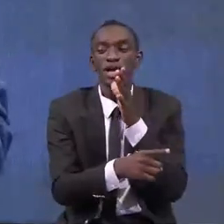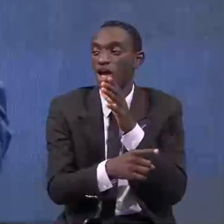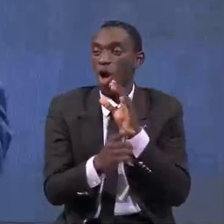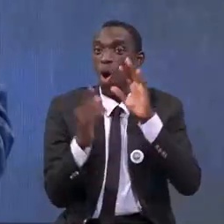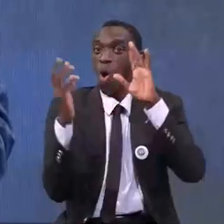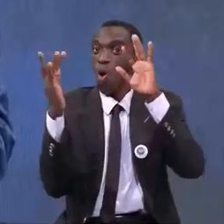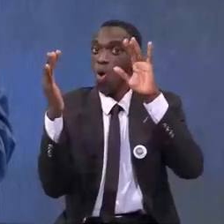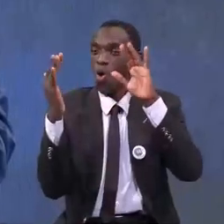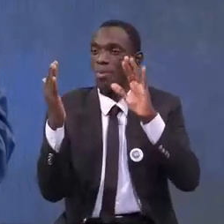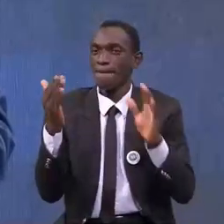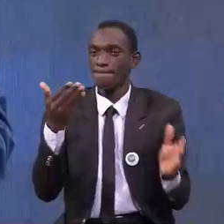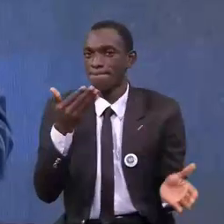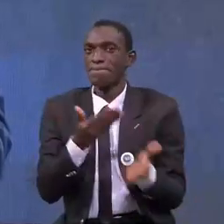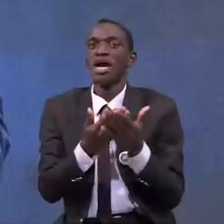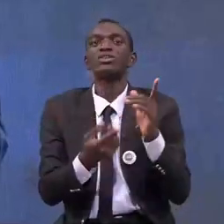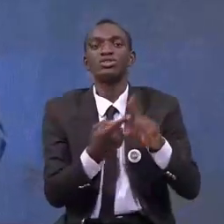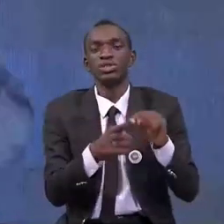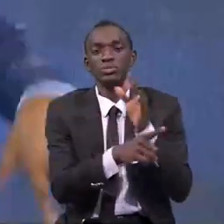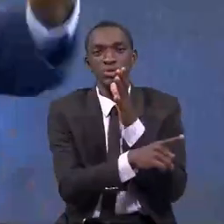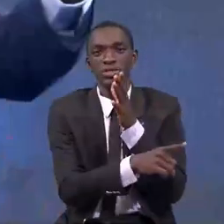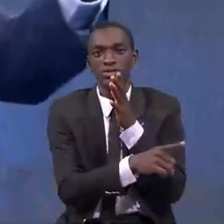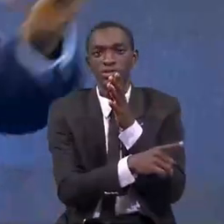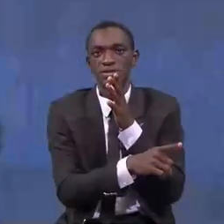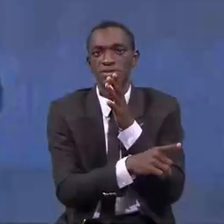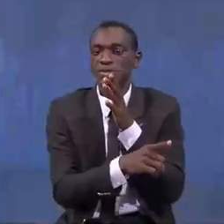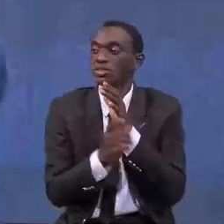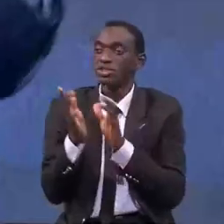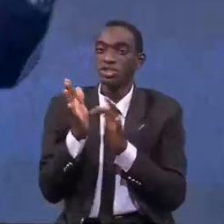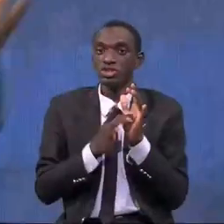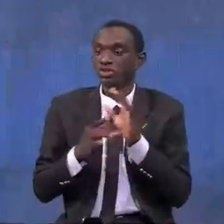mère l'espoir est remis à sa mère